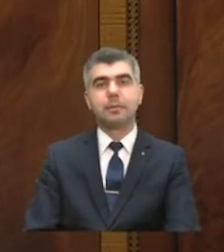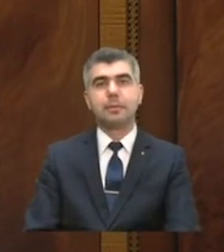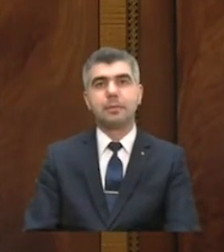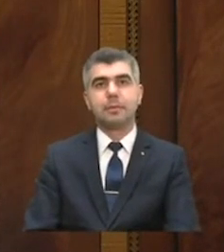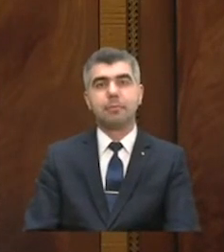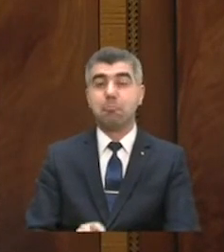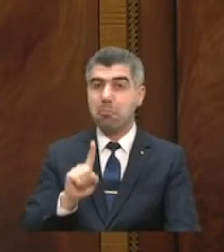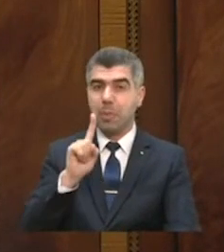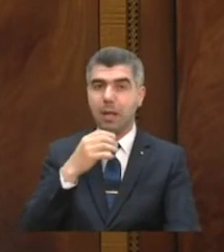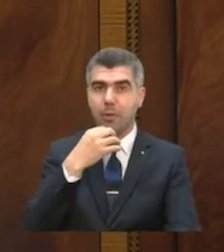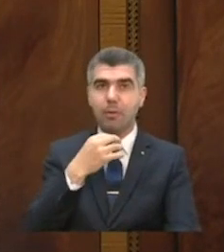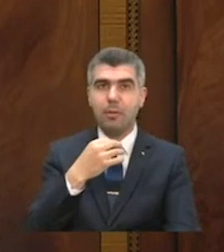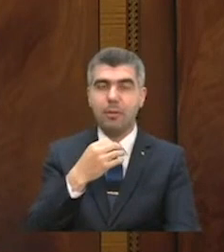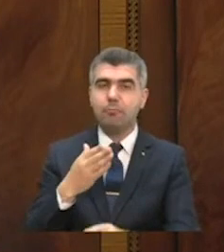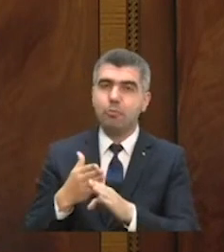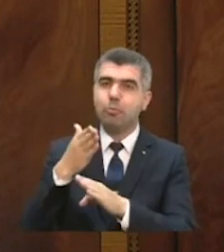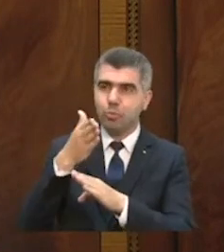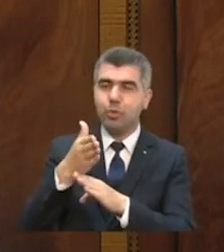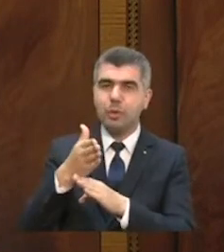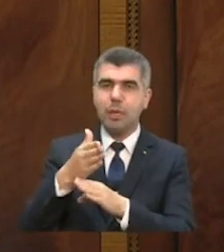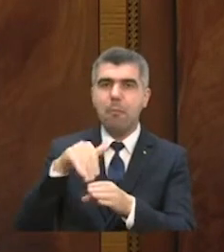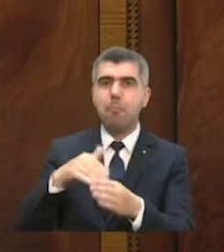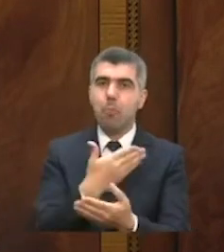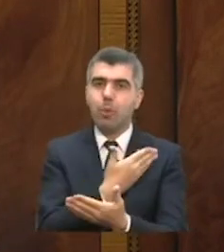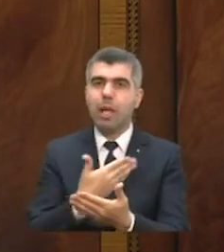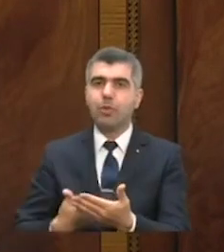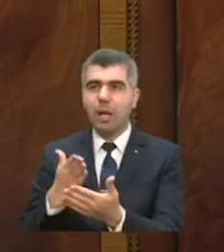ولكن مشيت للغرفه الثانيه وفهمت واحد القضيه،